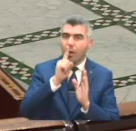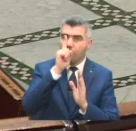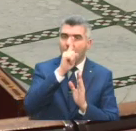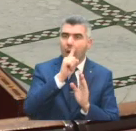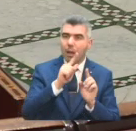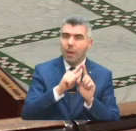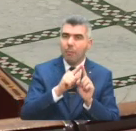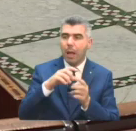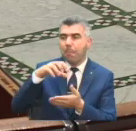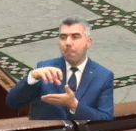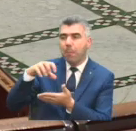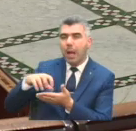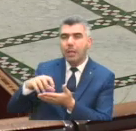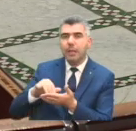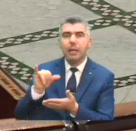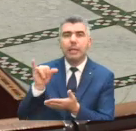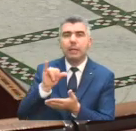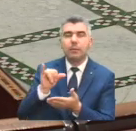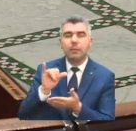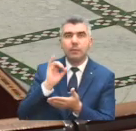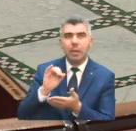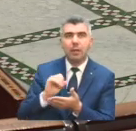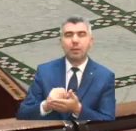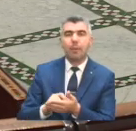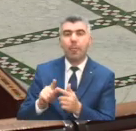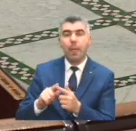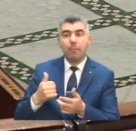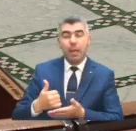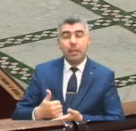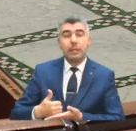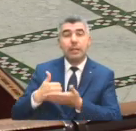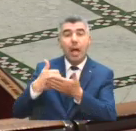المتضررة، وغيتهم أساسا بحال اللي قلت دعم